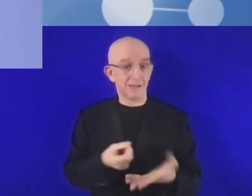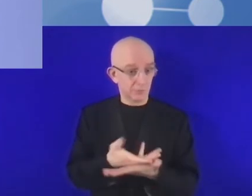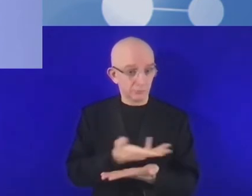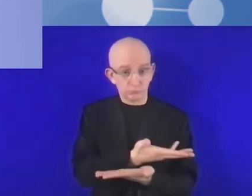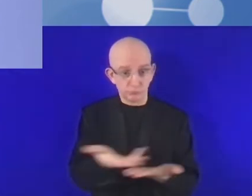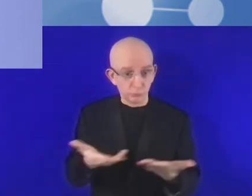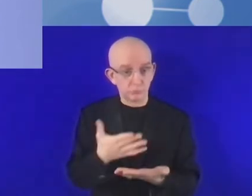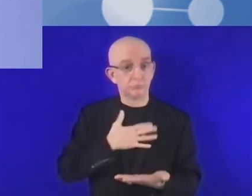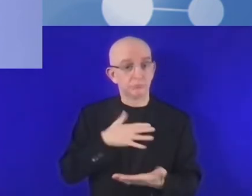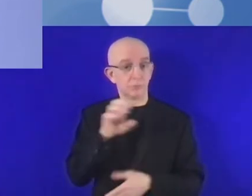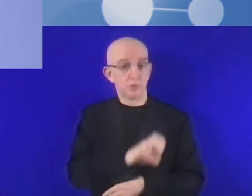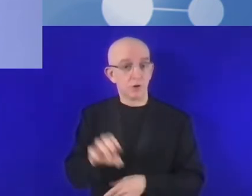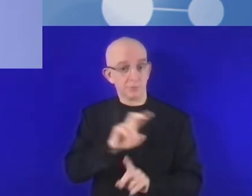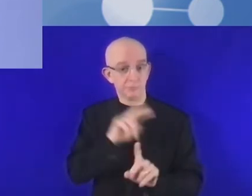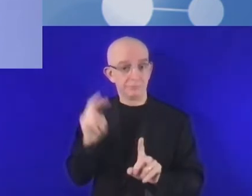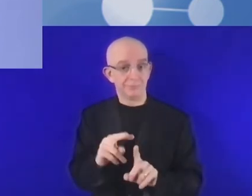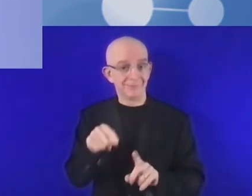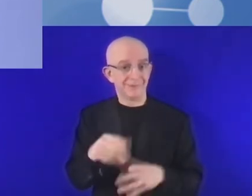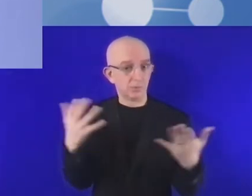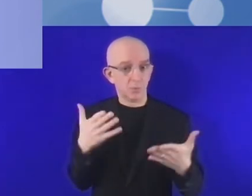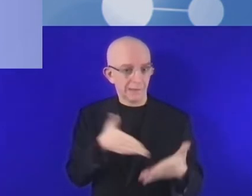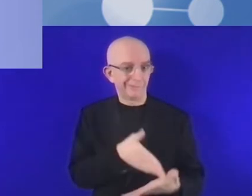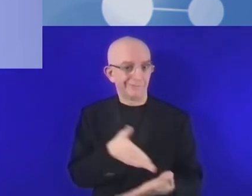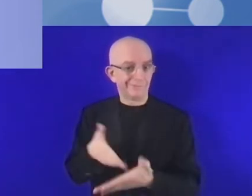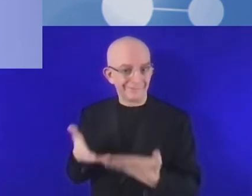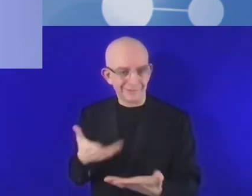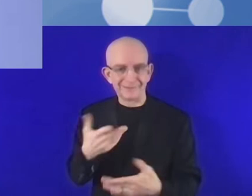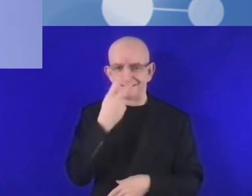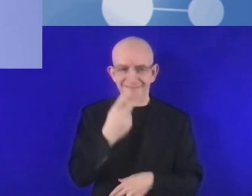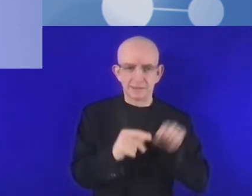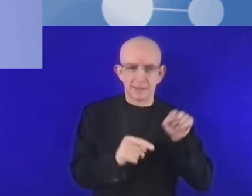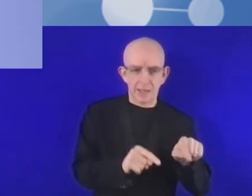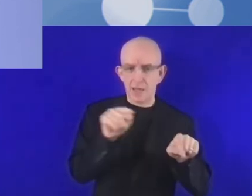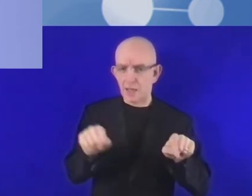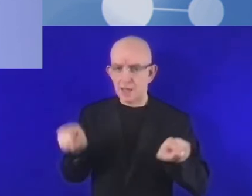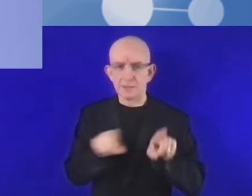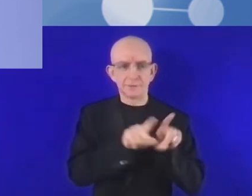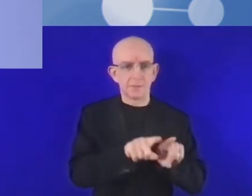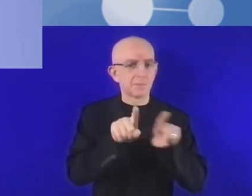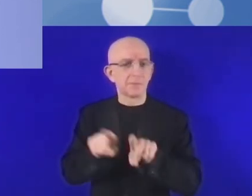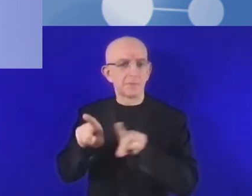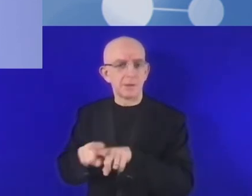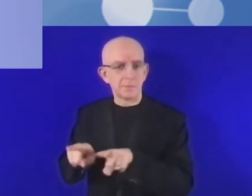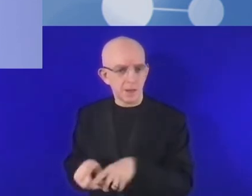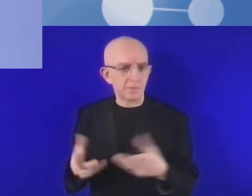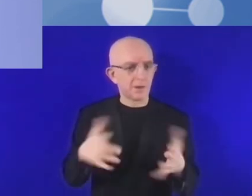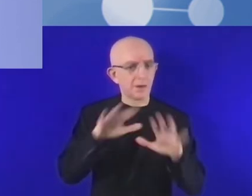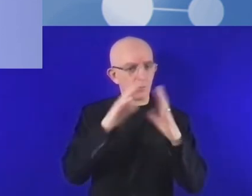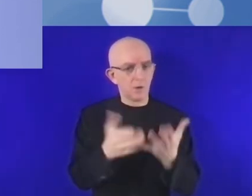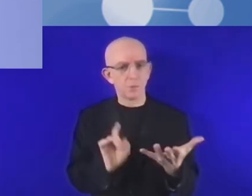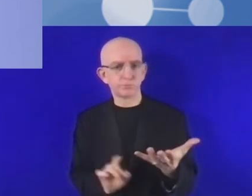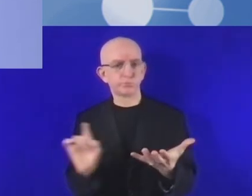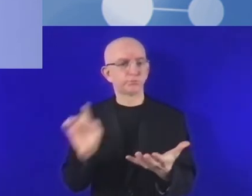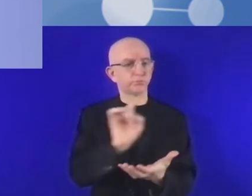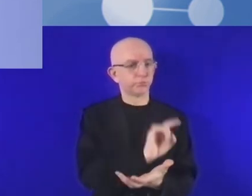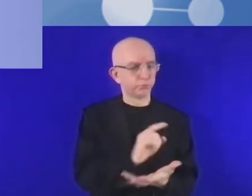有所不同。所以今天我想跟大家分享欧洲的一个看法，但是我知